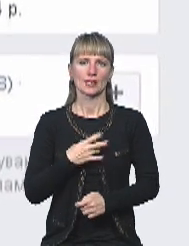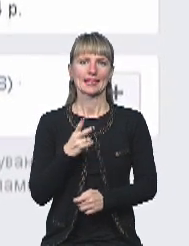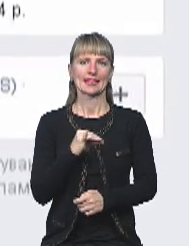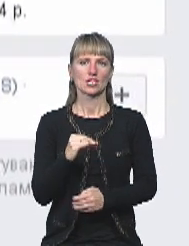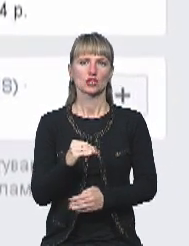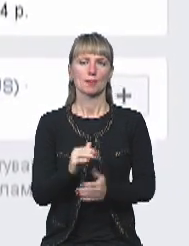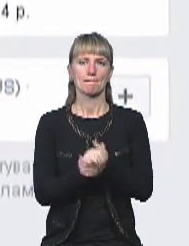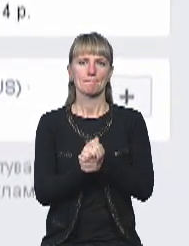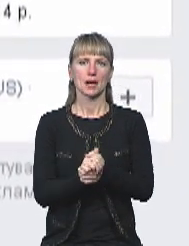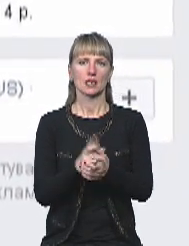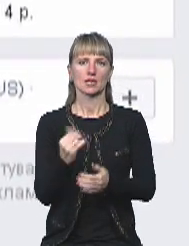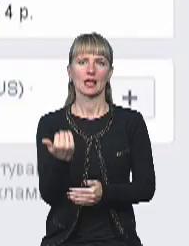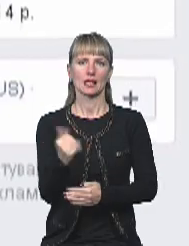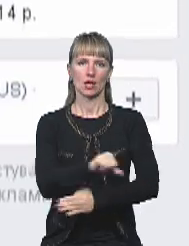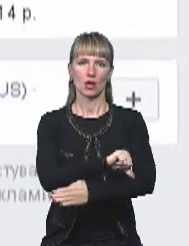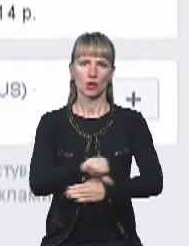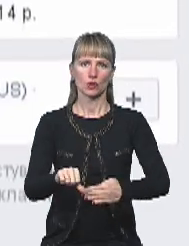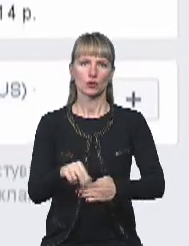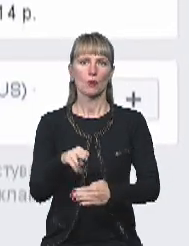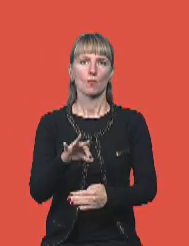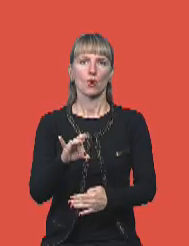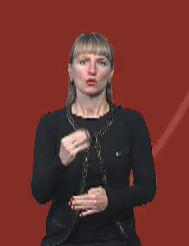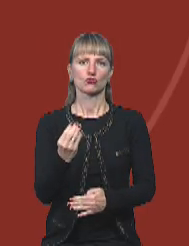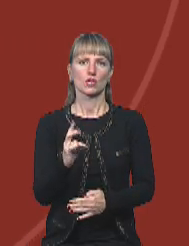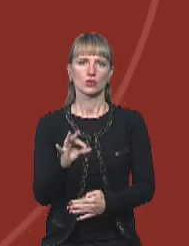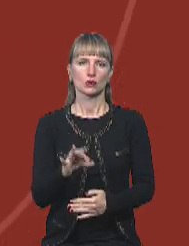на її кордонах. Петро Порошенко.